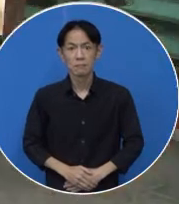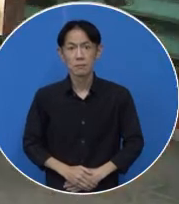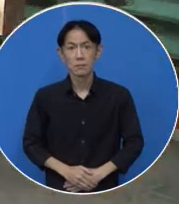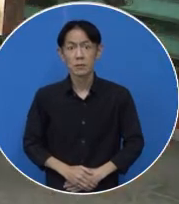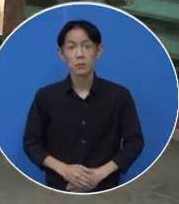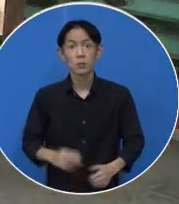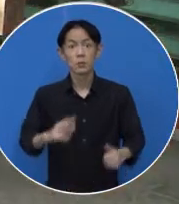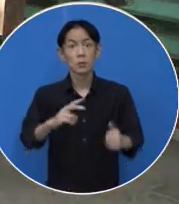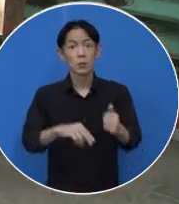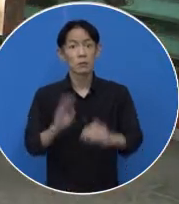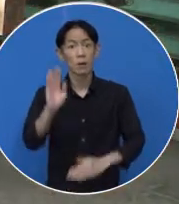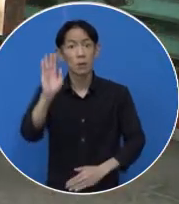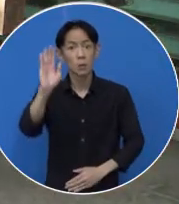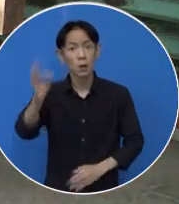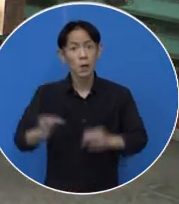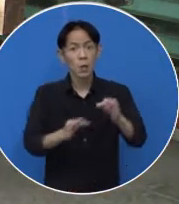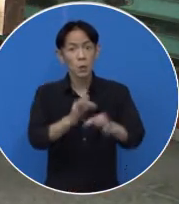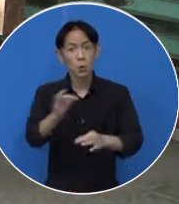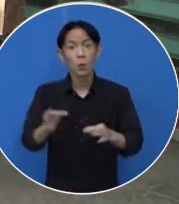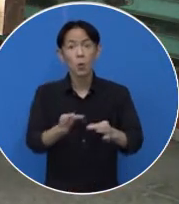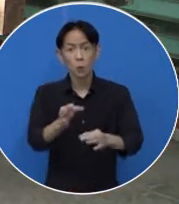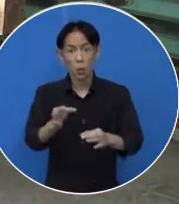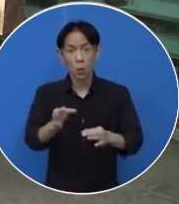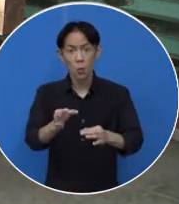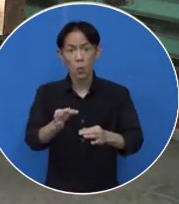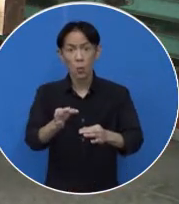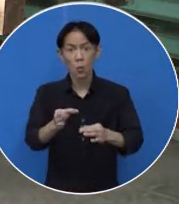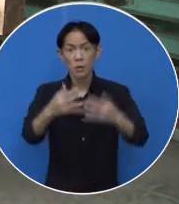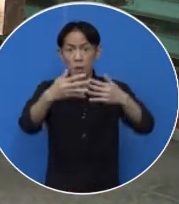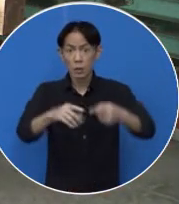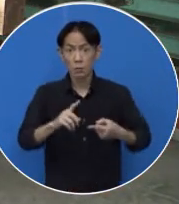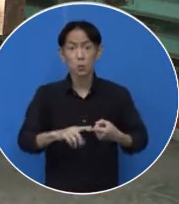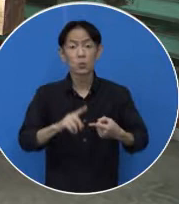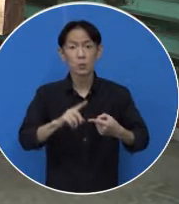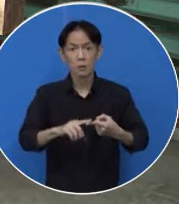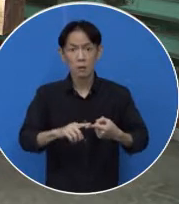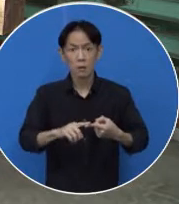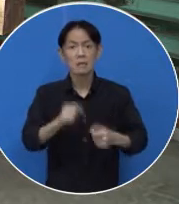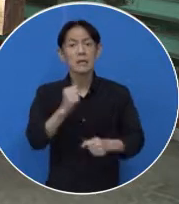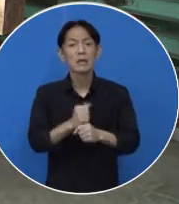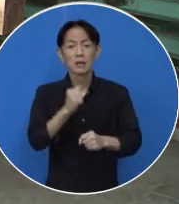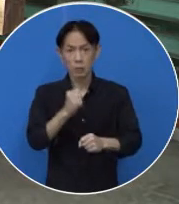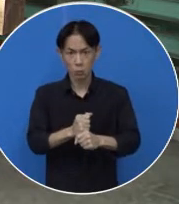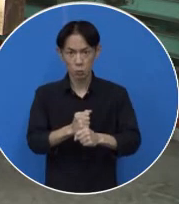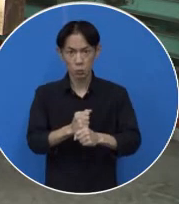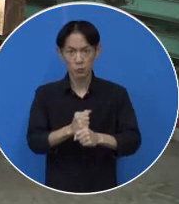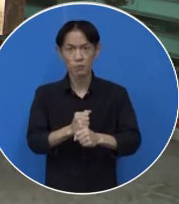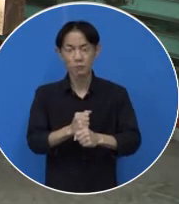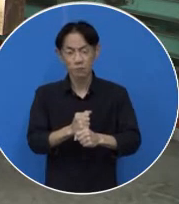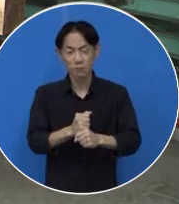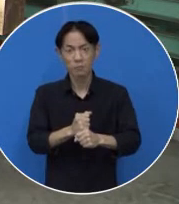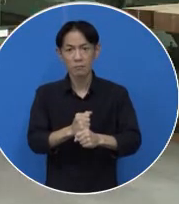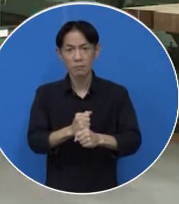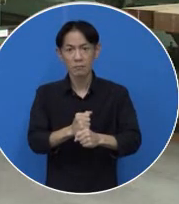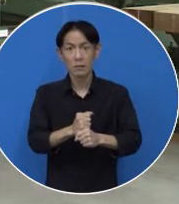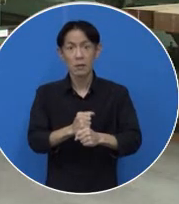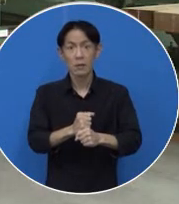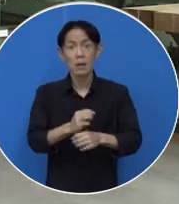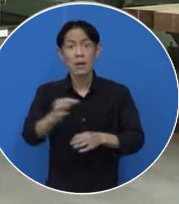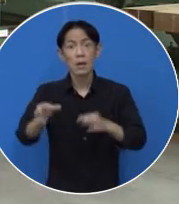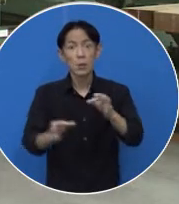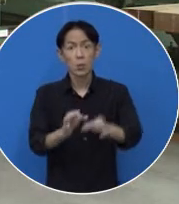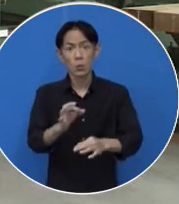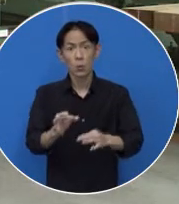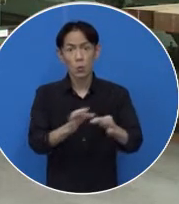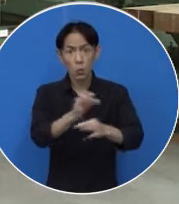やはり取得した以降は営業の方も規格に基づいて生産していますということで営業